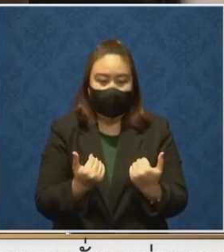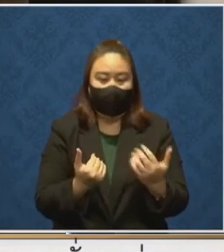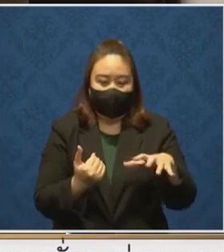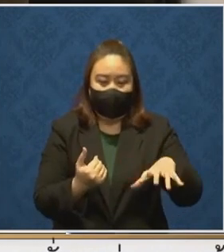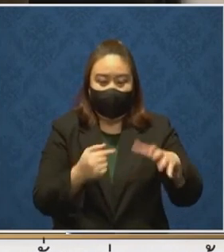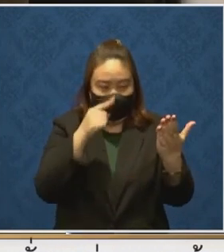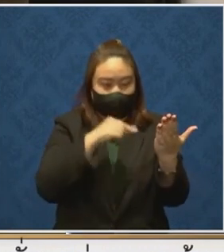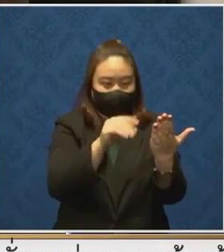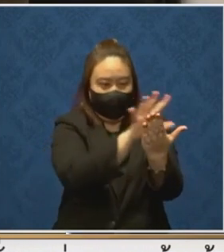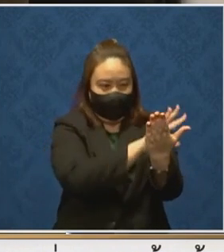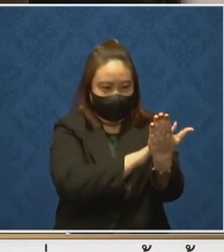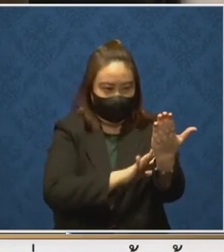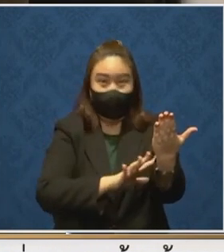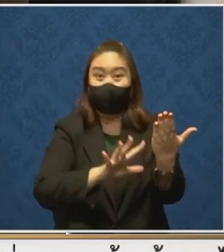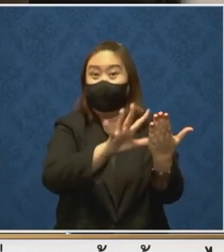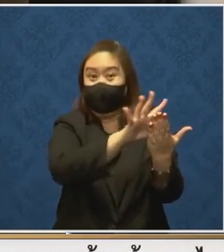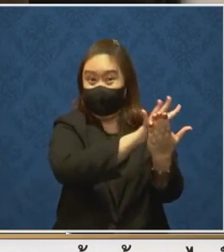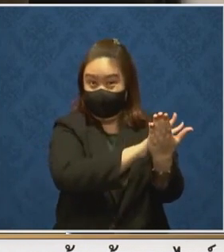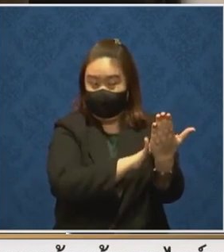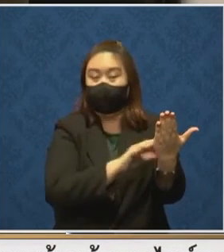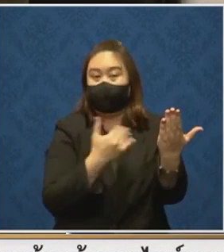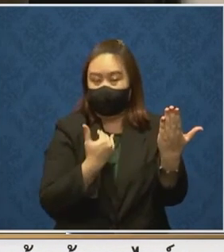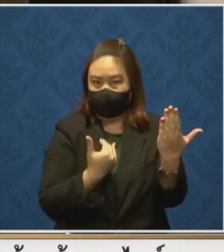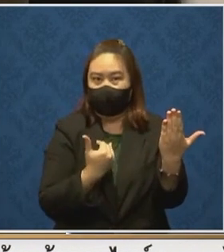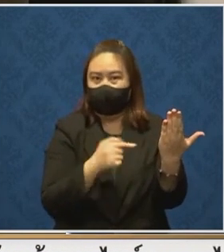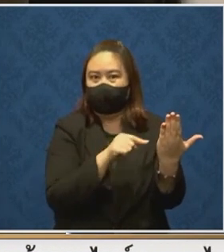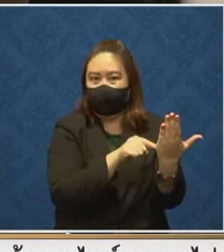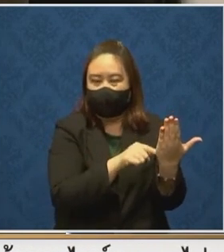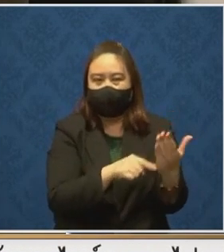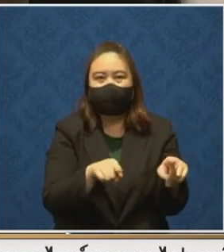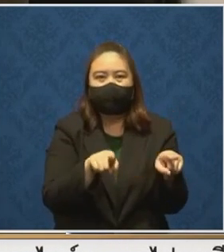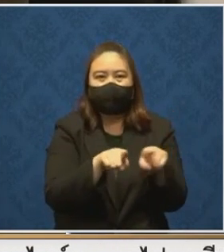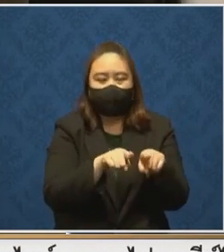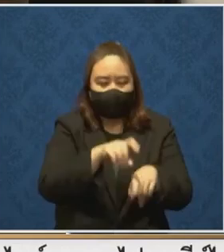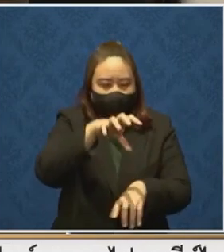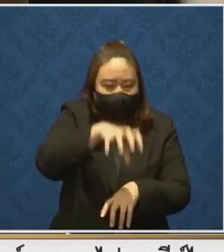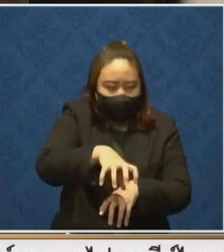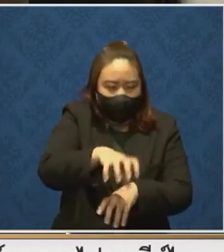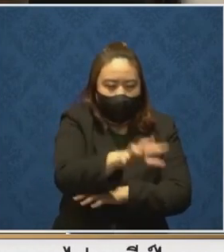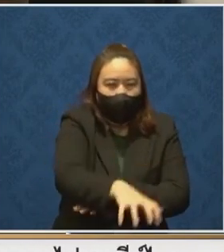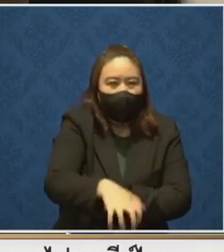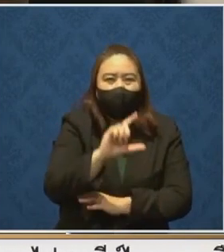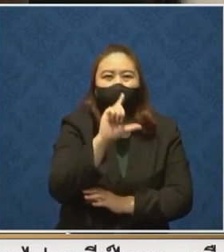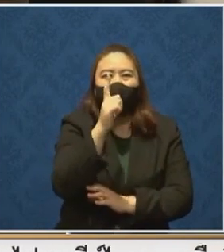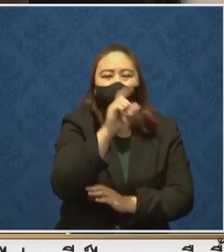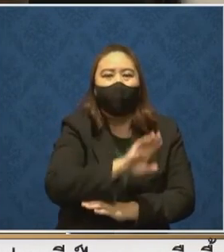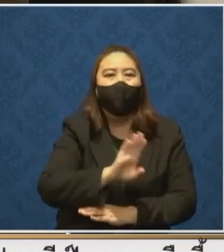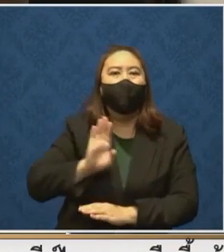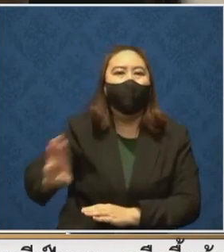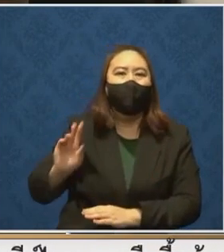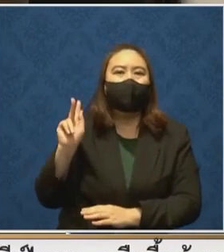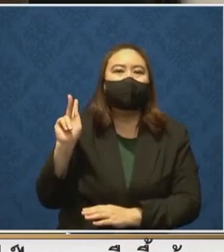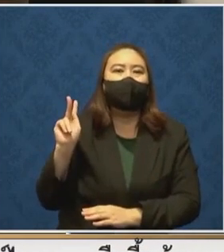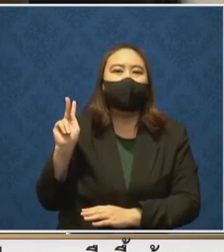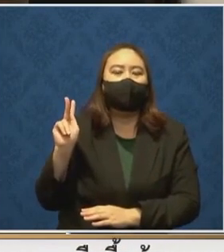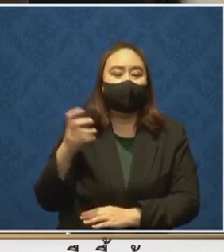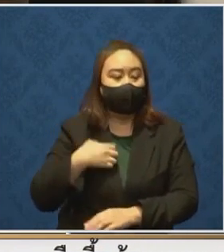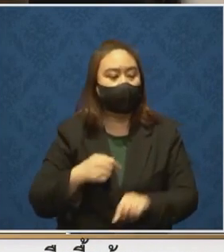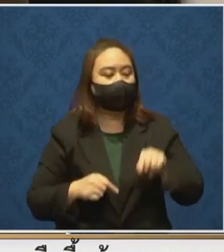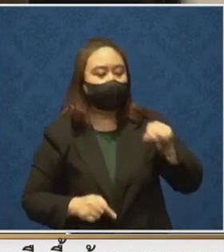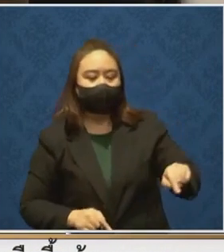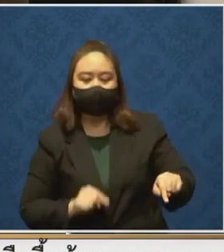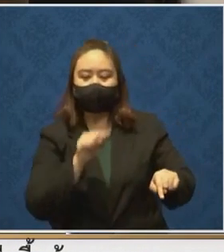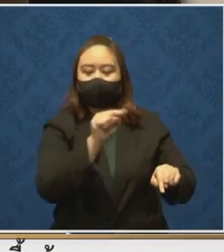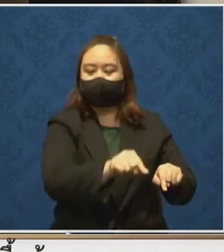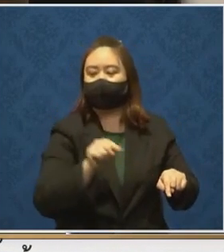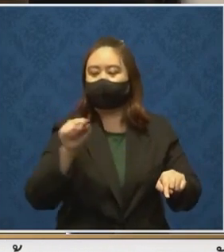ที่ของประเทศไทยทั้งประเทศค่ะกลายเป็นเหืองทองของบริษัท Kingsgateไปแล้วเพระเขาจะชี้เอาอะไรต่อร